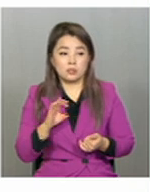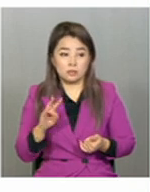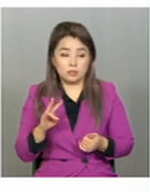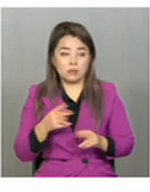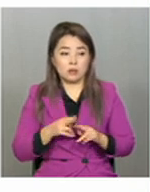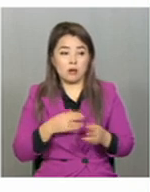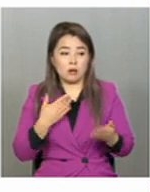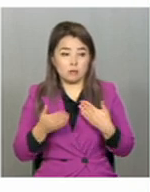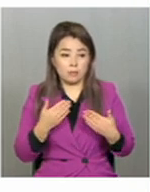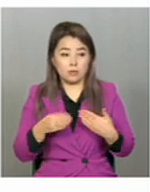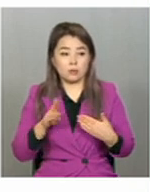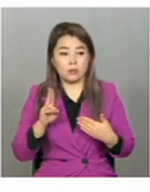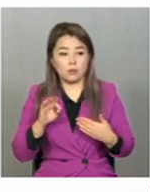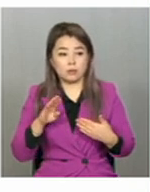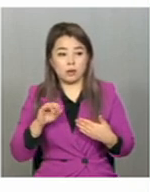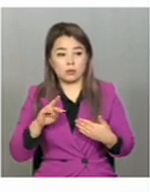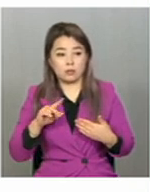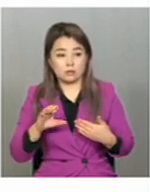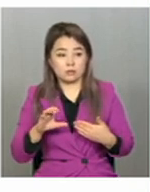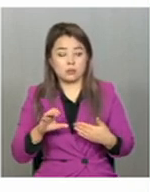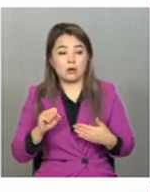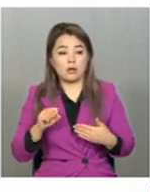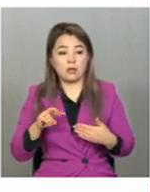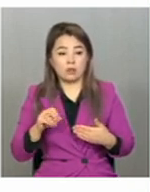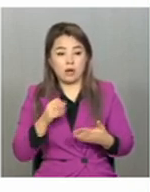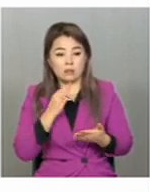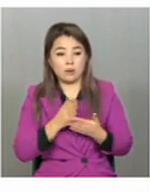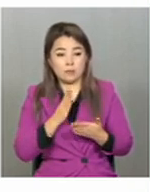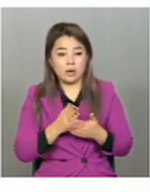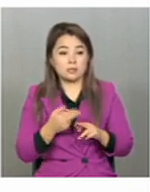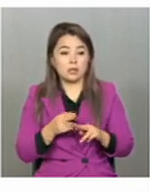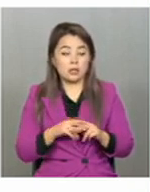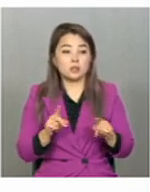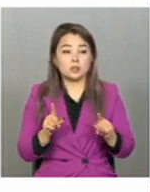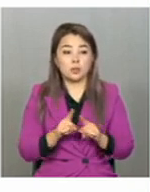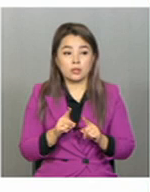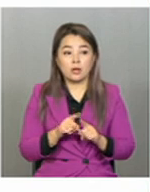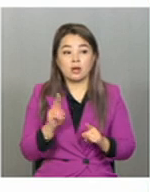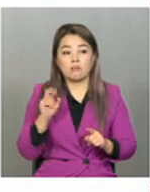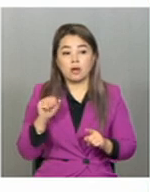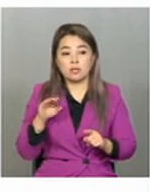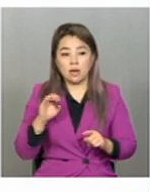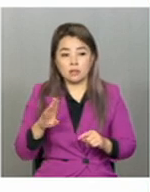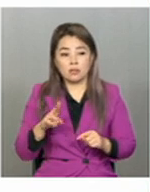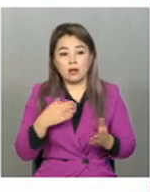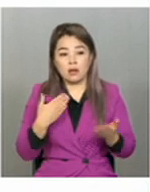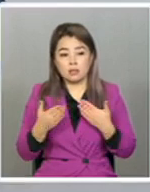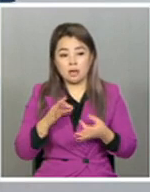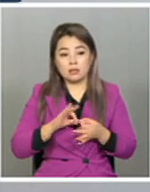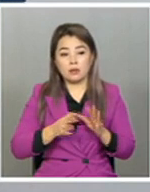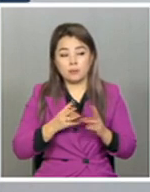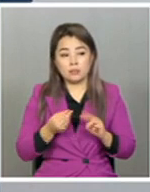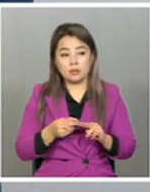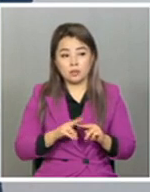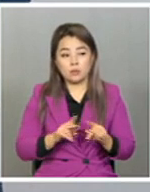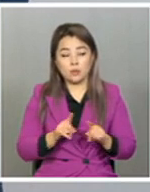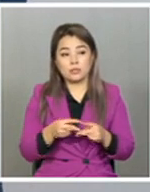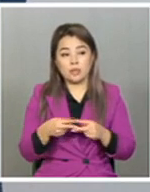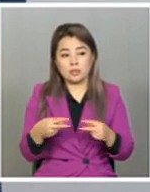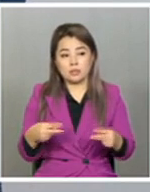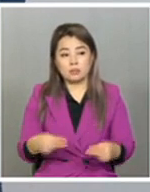қатынасы бізде катангенс альфаны береді. Ал квадраттарының қатынасы онда катангенс квадрат альфаға тең болады.